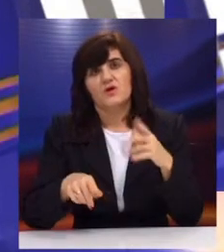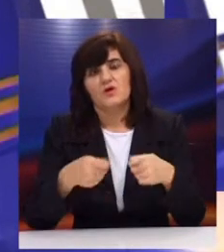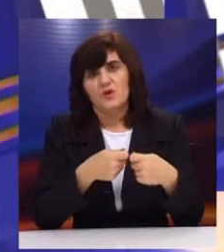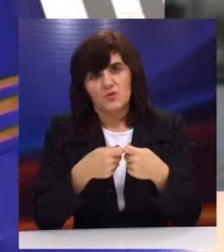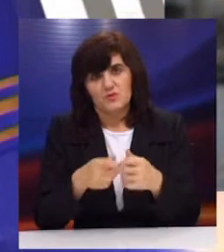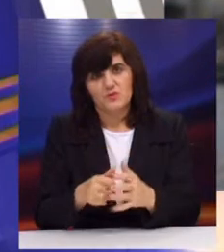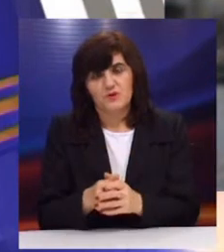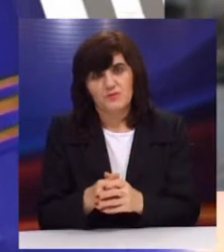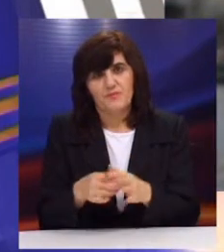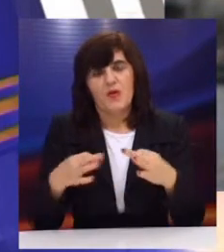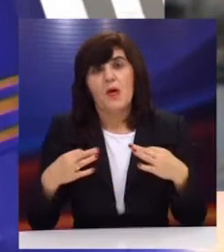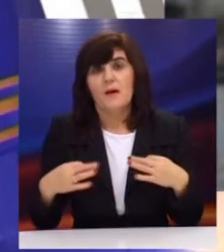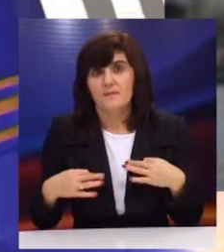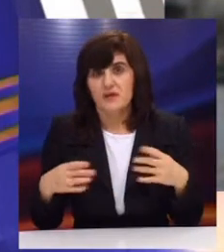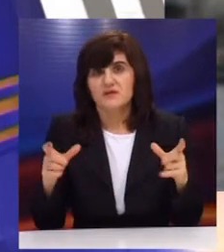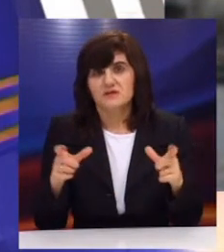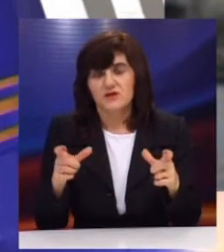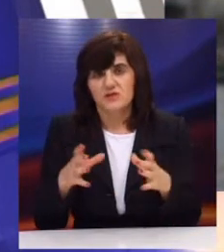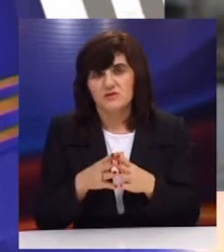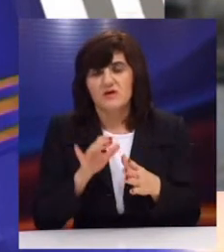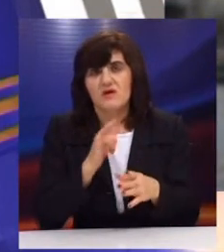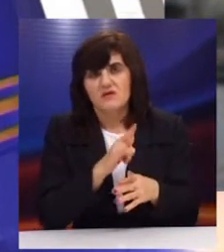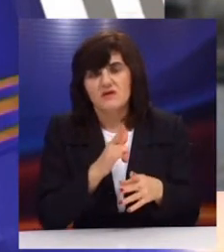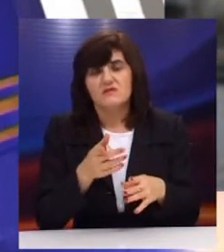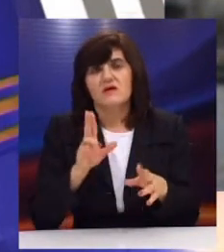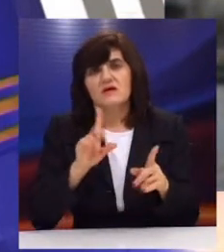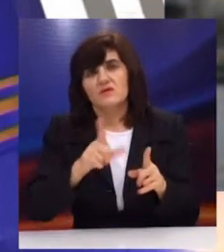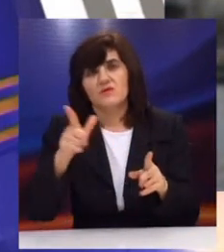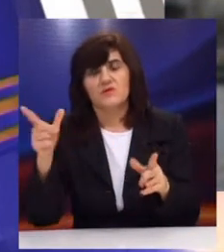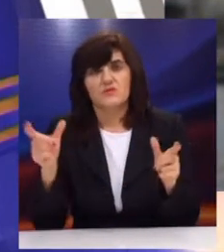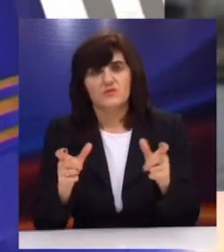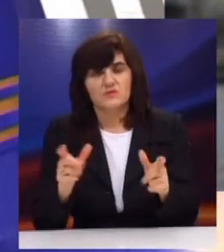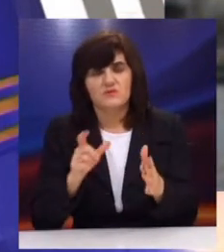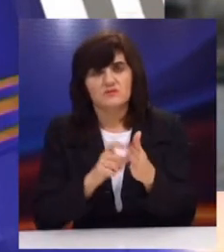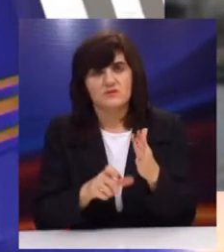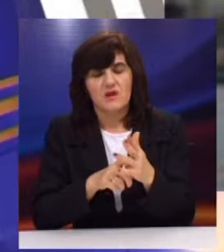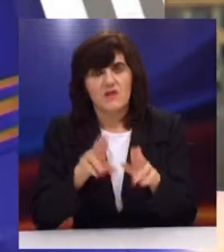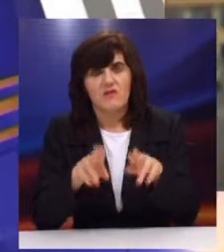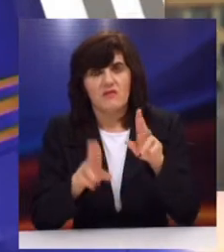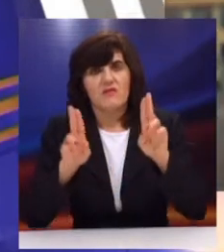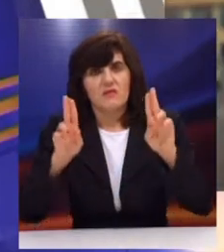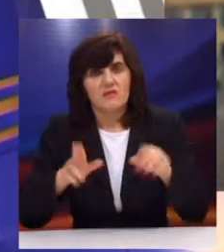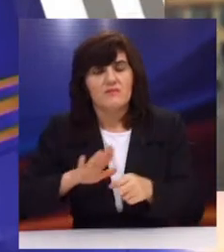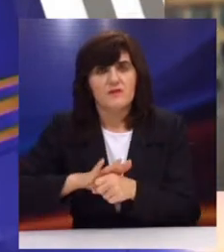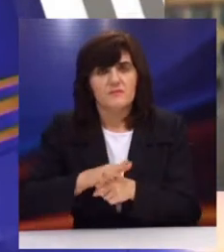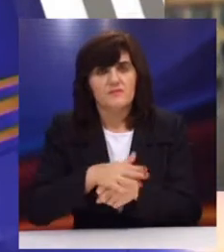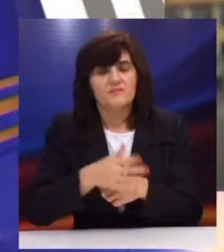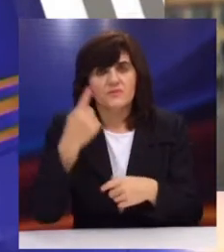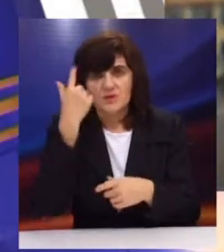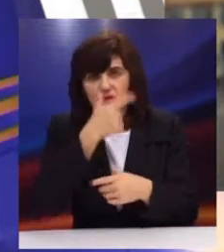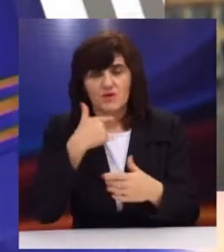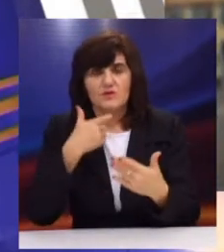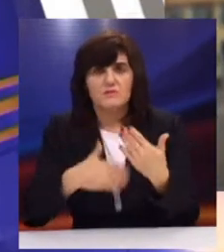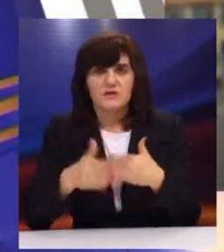koje se bavi tom tematikom. Predsednica društva ističe da i dalje postoji diskriminacija nad osobama sa invaliditetom, i to na mnogim nivoima, od